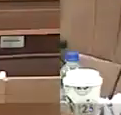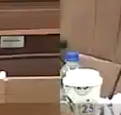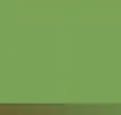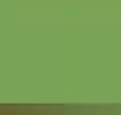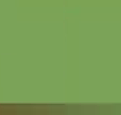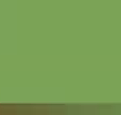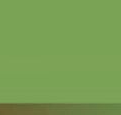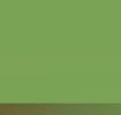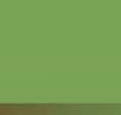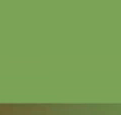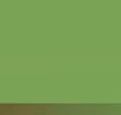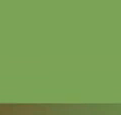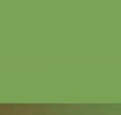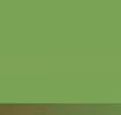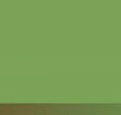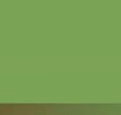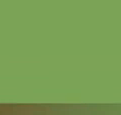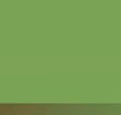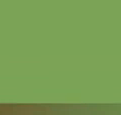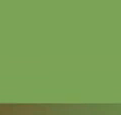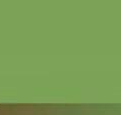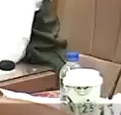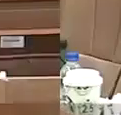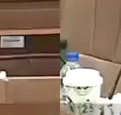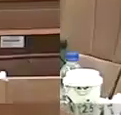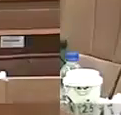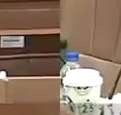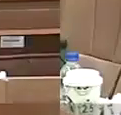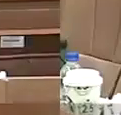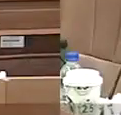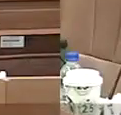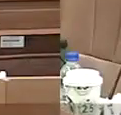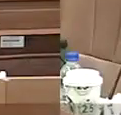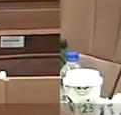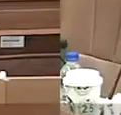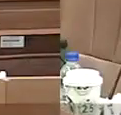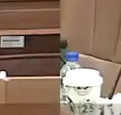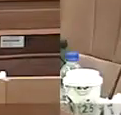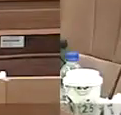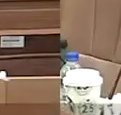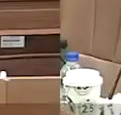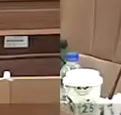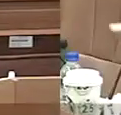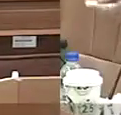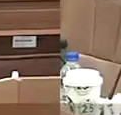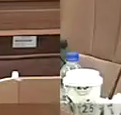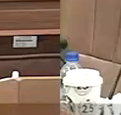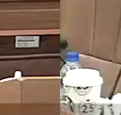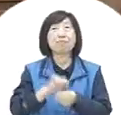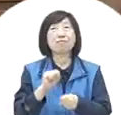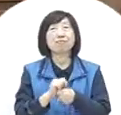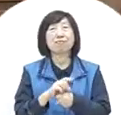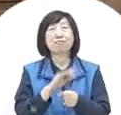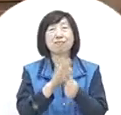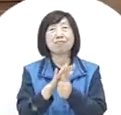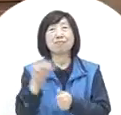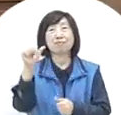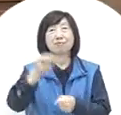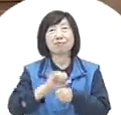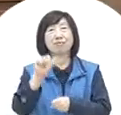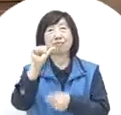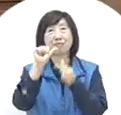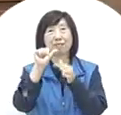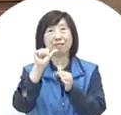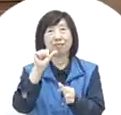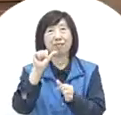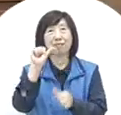用了社福住宅，这个没有了。 报告一下 哈， 如果我们不做财政控管，就像中央4年增加，帮每个民众增加50000，我们